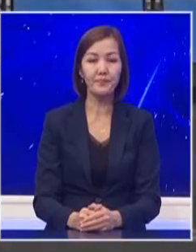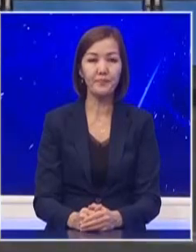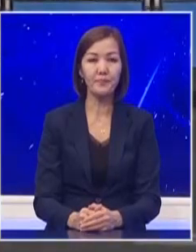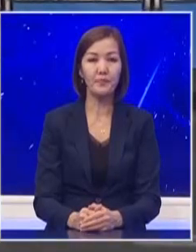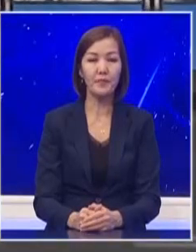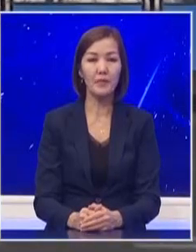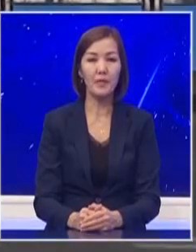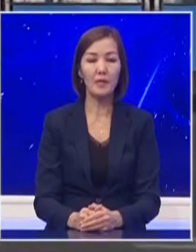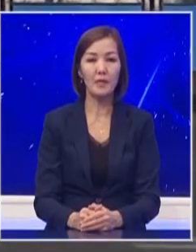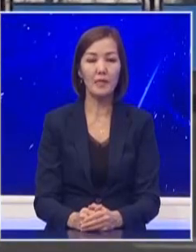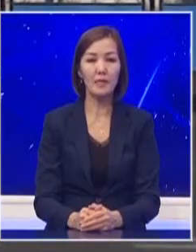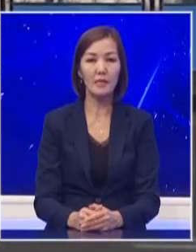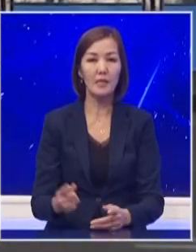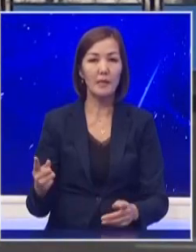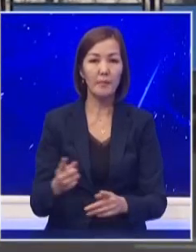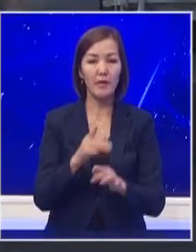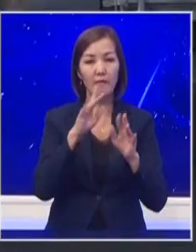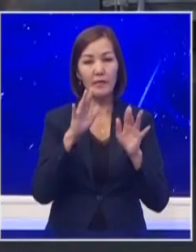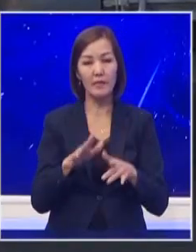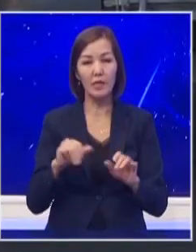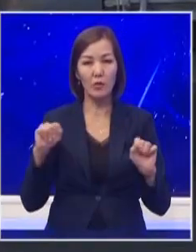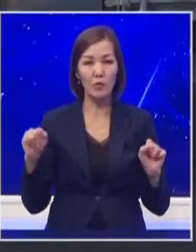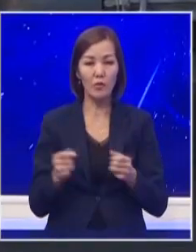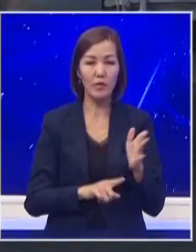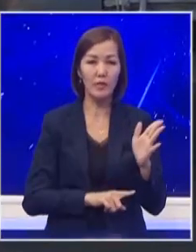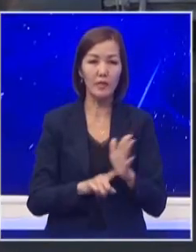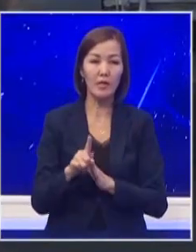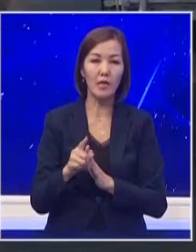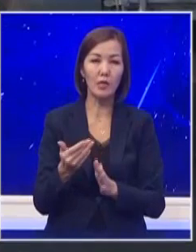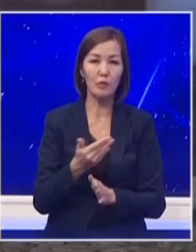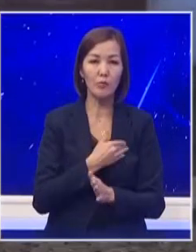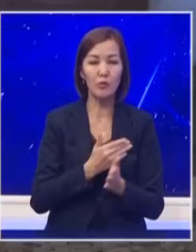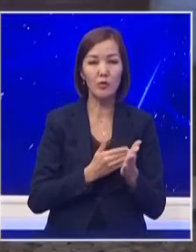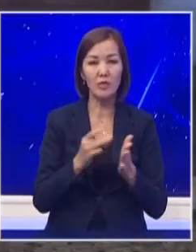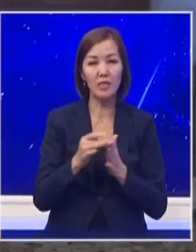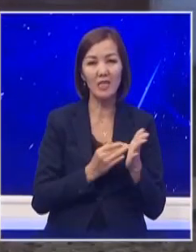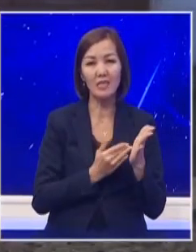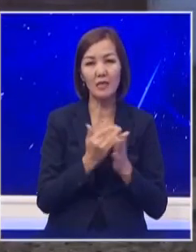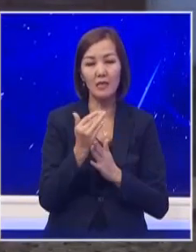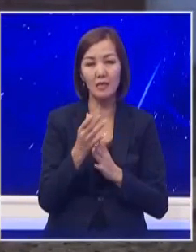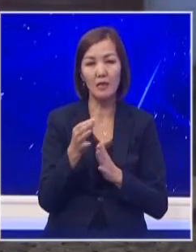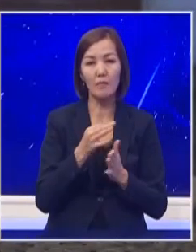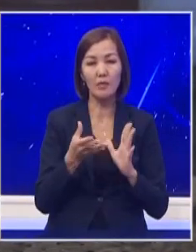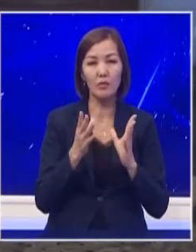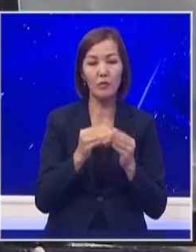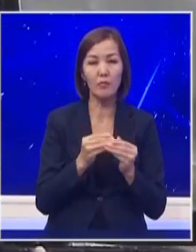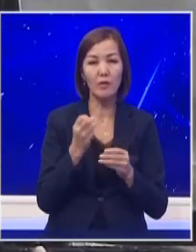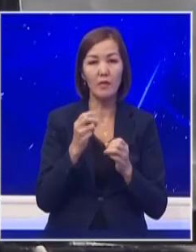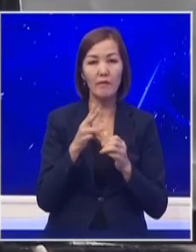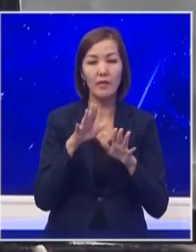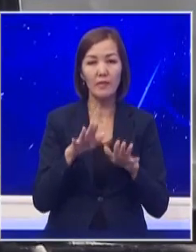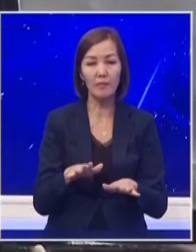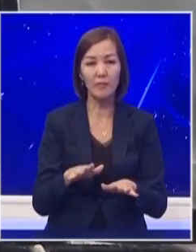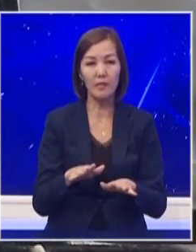как только выпадет первый снег и начнется похолодание спрос на уголь будет резко расти всего в областном центре действует 12